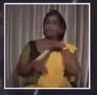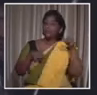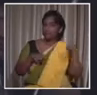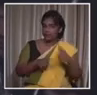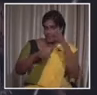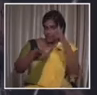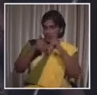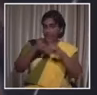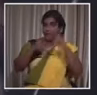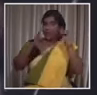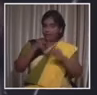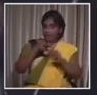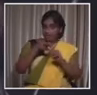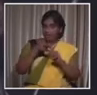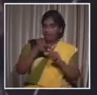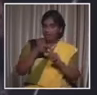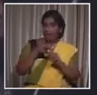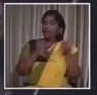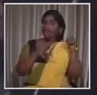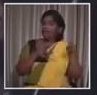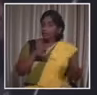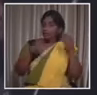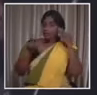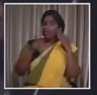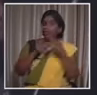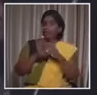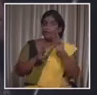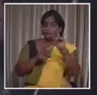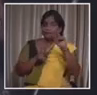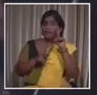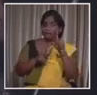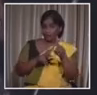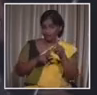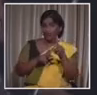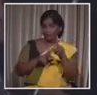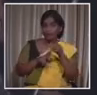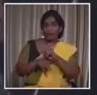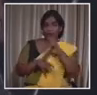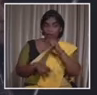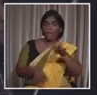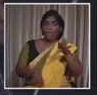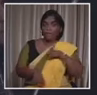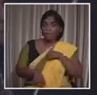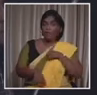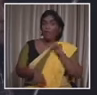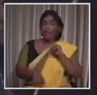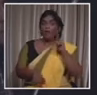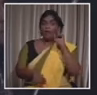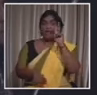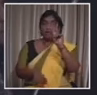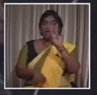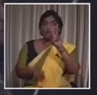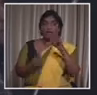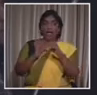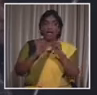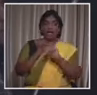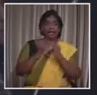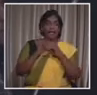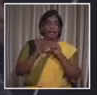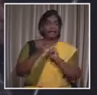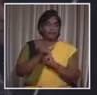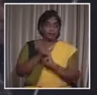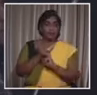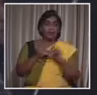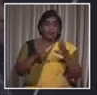එකක්. දෙවෙනි කාරණාව මේ කාරණාව 21 වෙනිදා සිද්ධ වෙන්නේ. මේක පිළිගන්නේ 25 වෙනිදා ISIS සංවිධානය. ඒකට